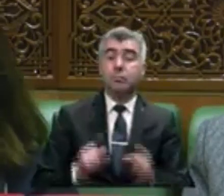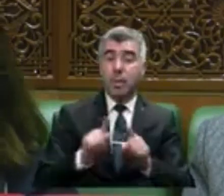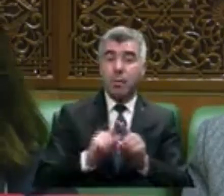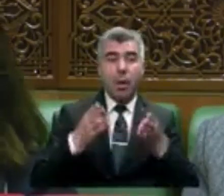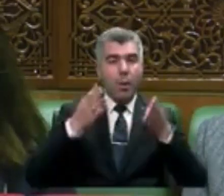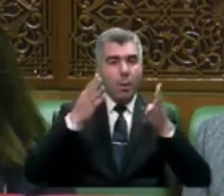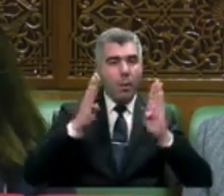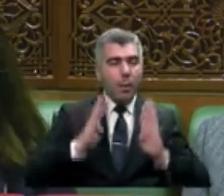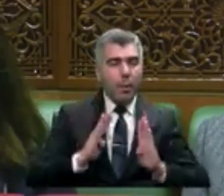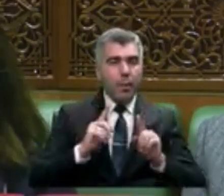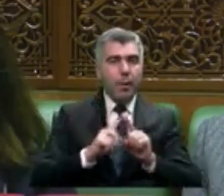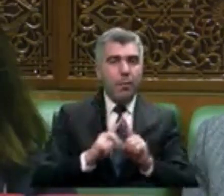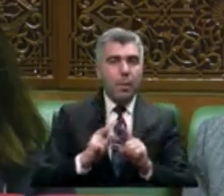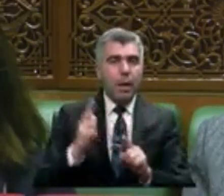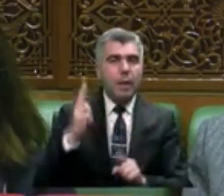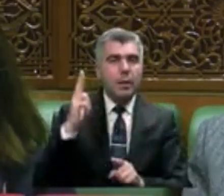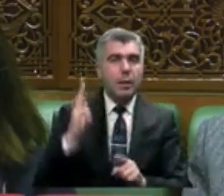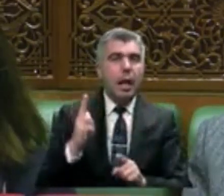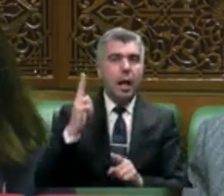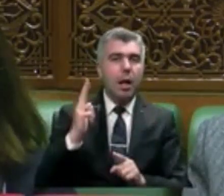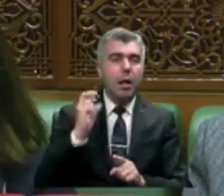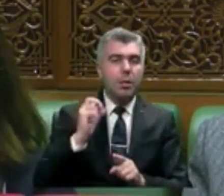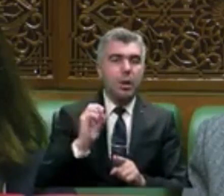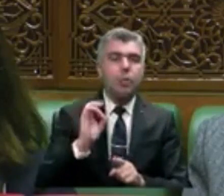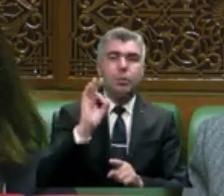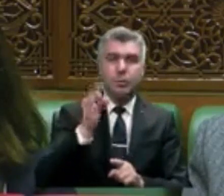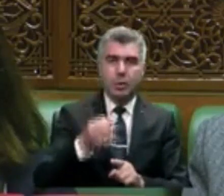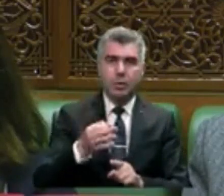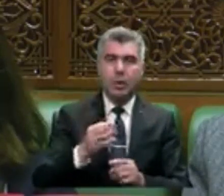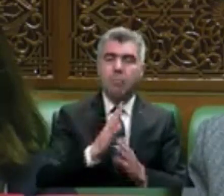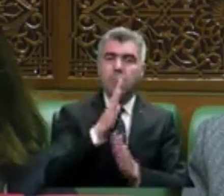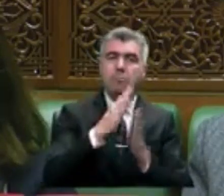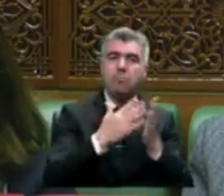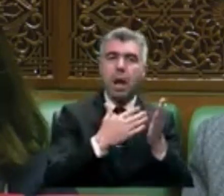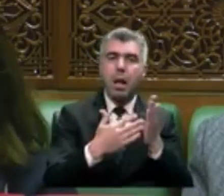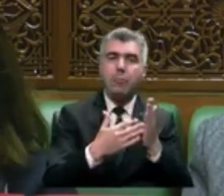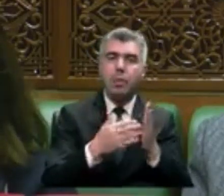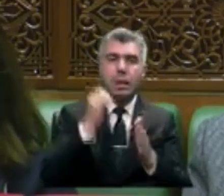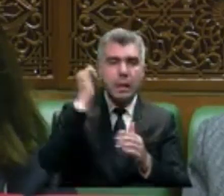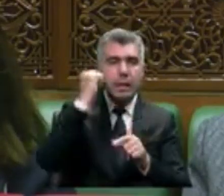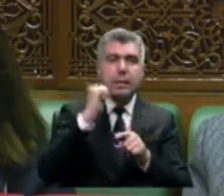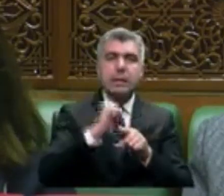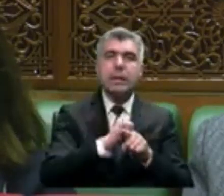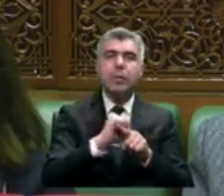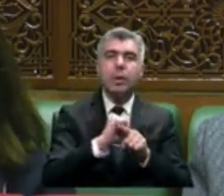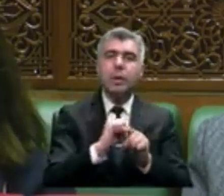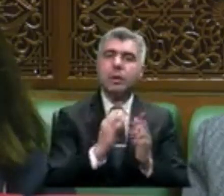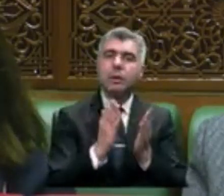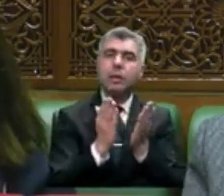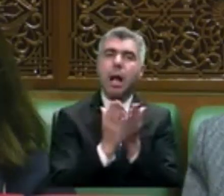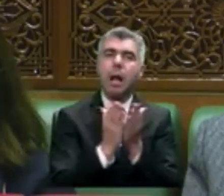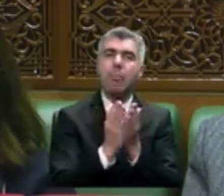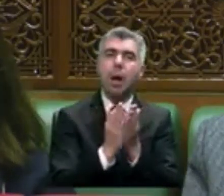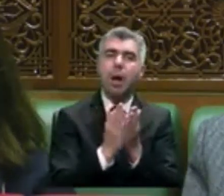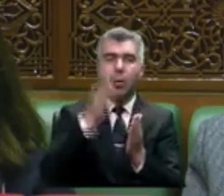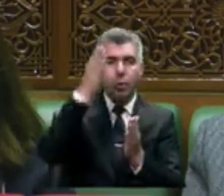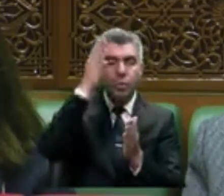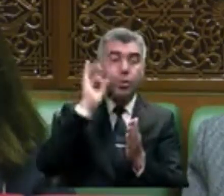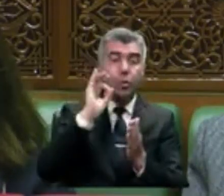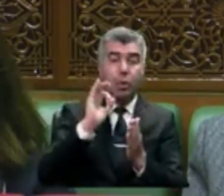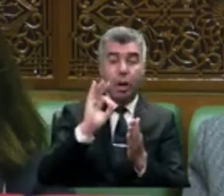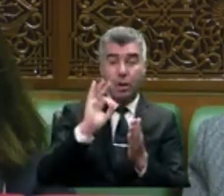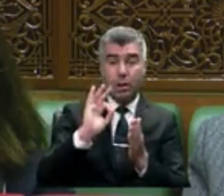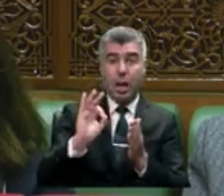بالغ اطلاق بارتياح بالغ اطلاق برنامج تكوين جيل جديد من طلبات الدكتوراه الذي ينم عن